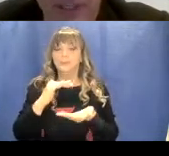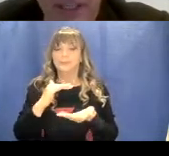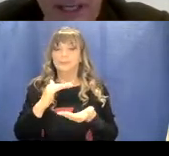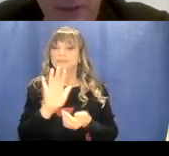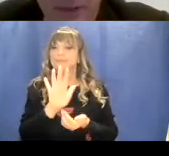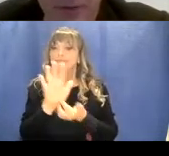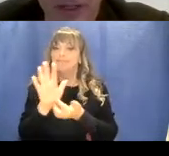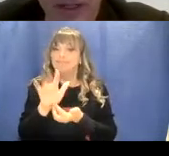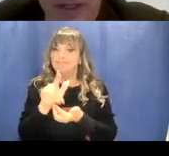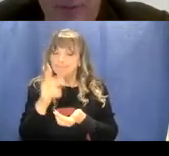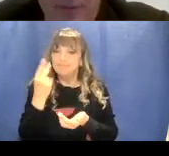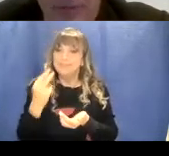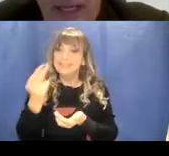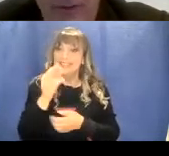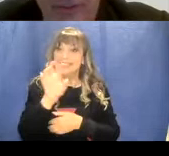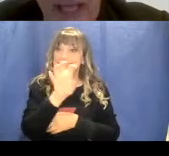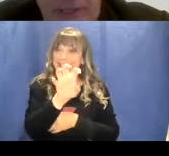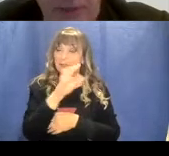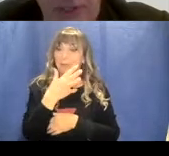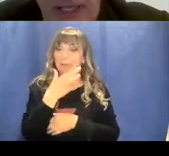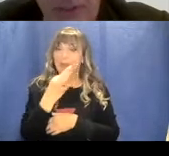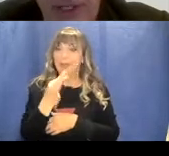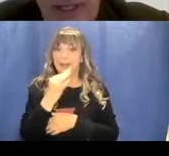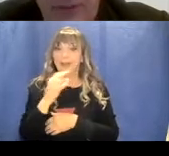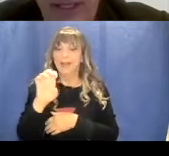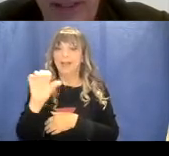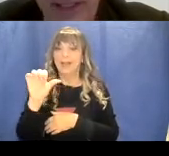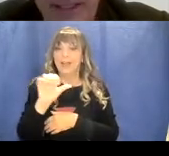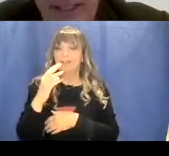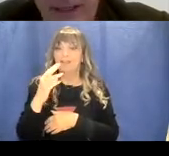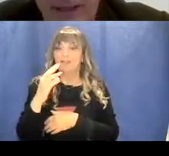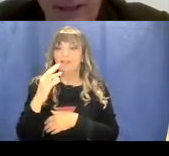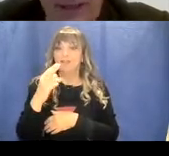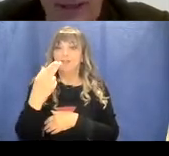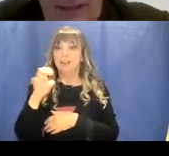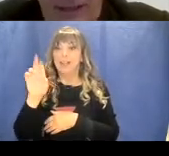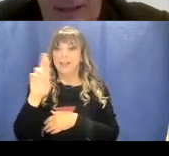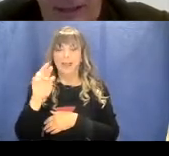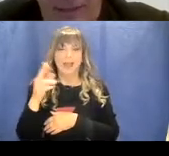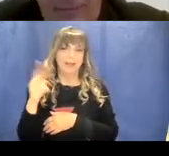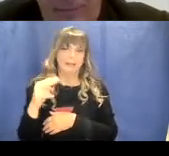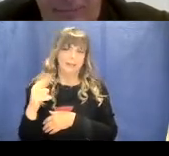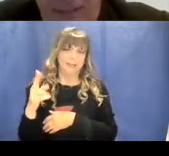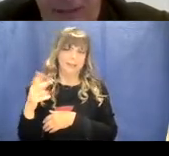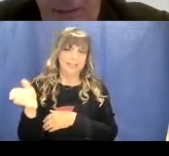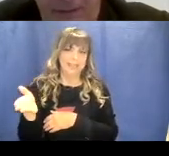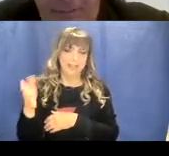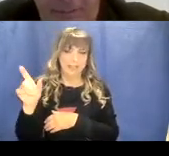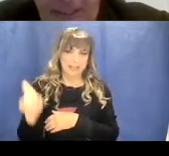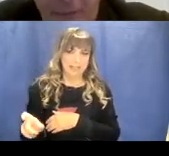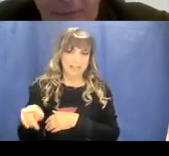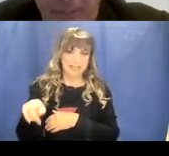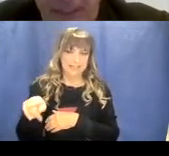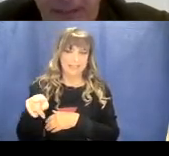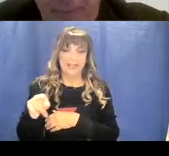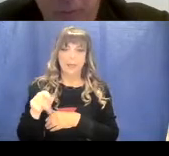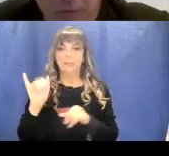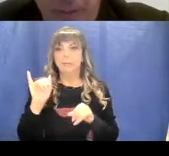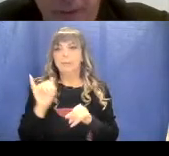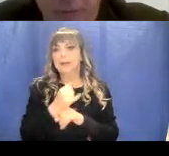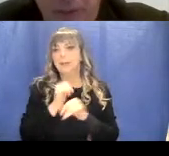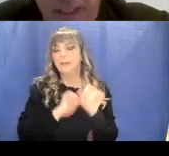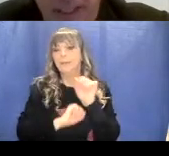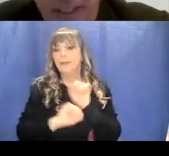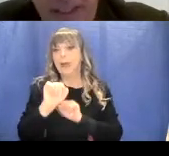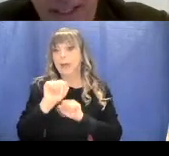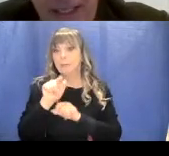disegno molto bello di escher essere un artista particolarmente famoso